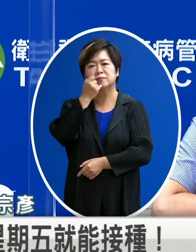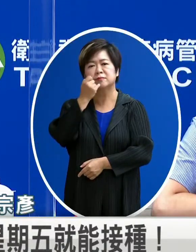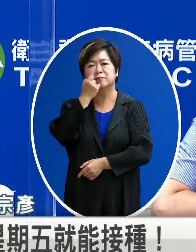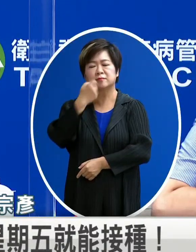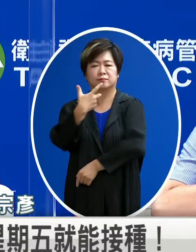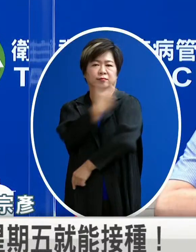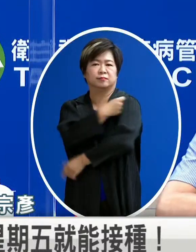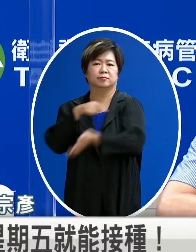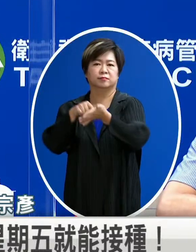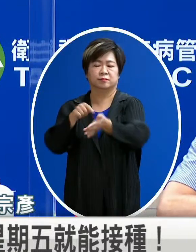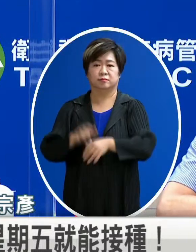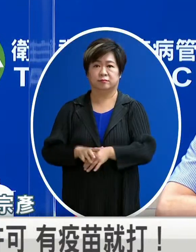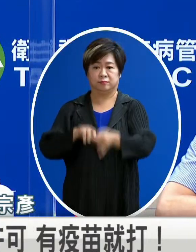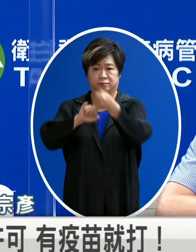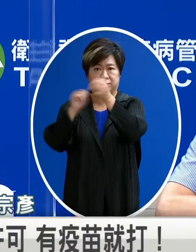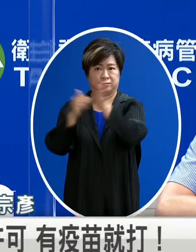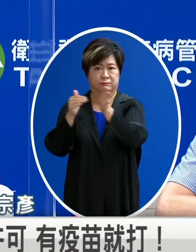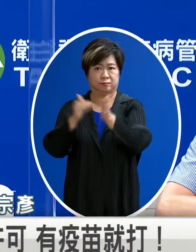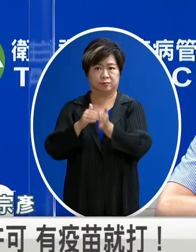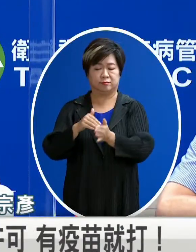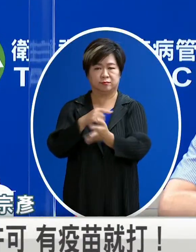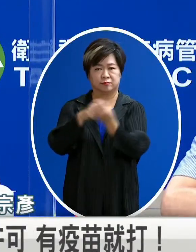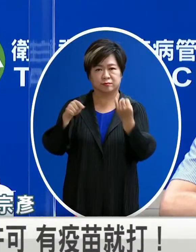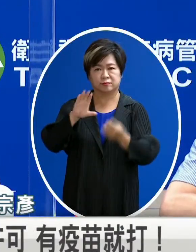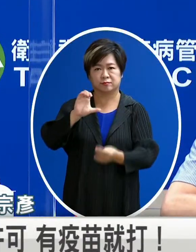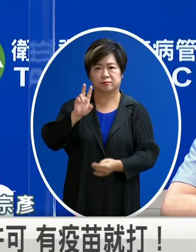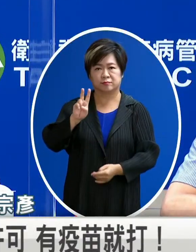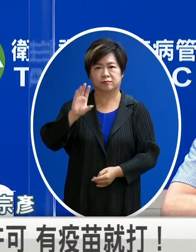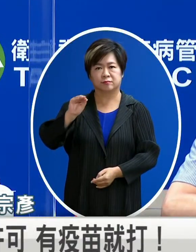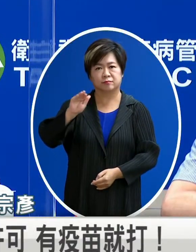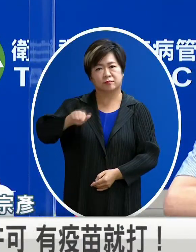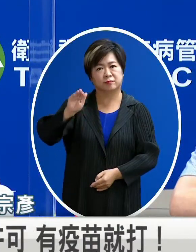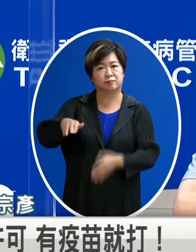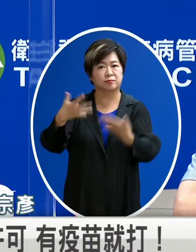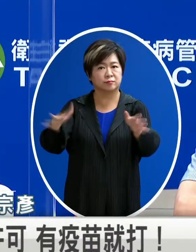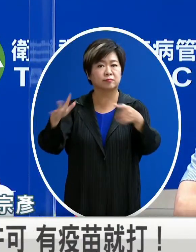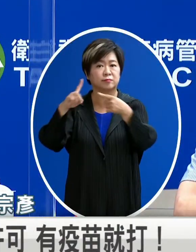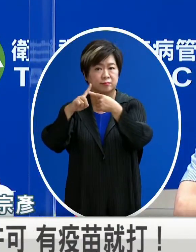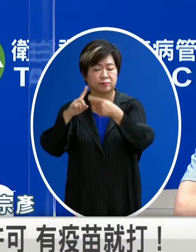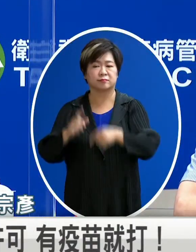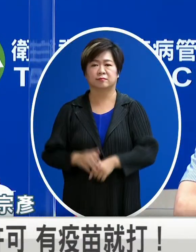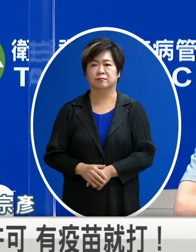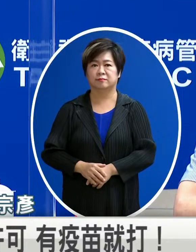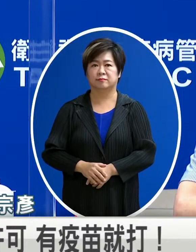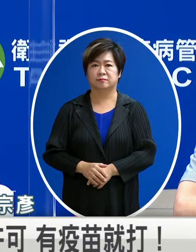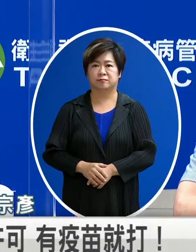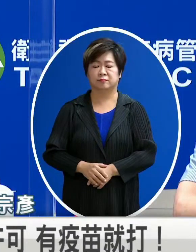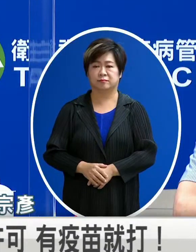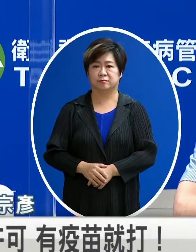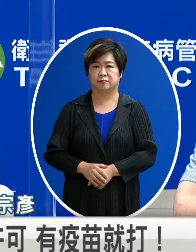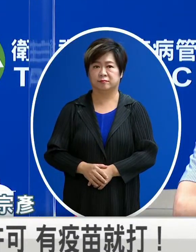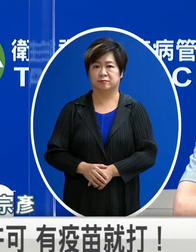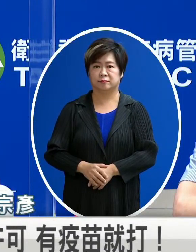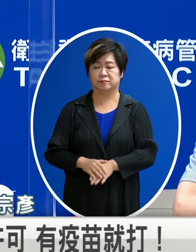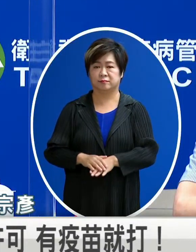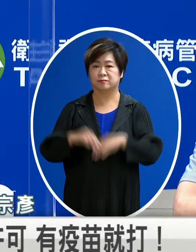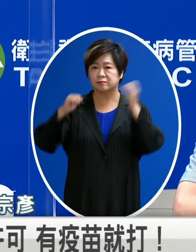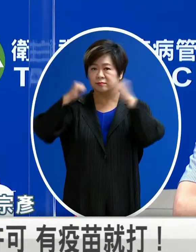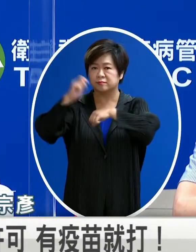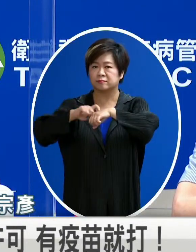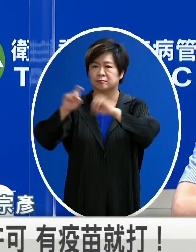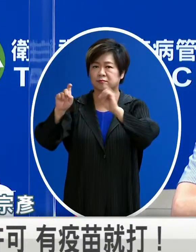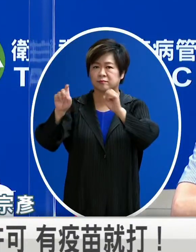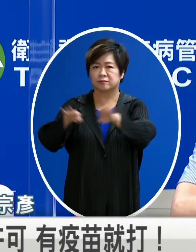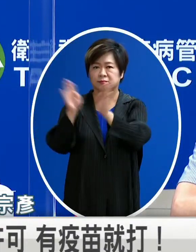117万多人，那已经完成预约的有929000多人。那从今天的10点开始